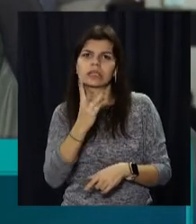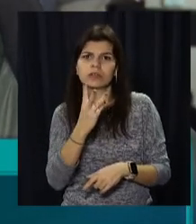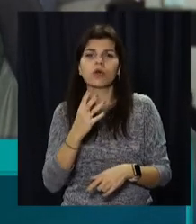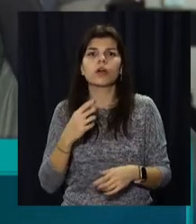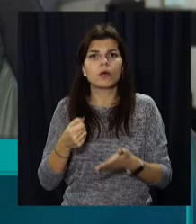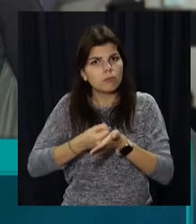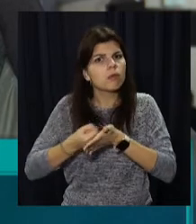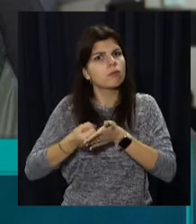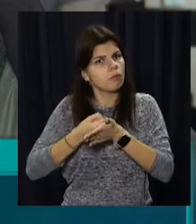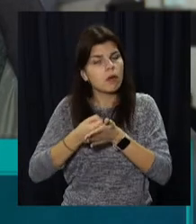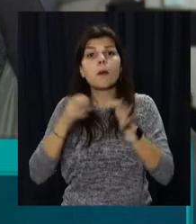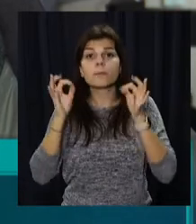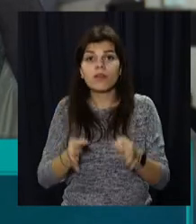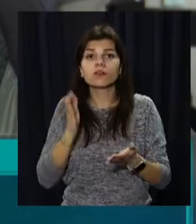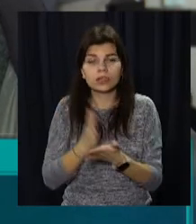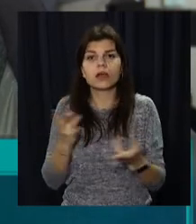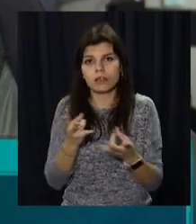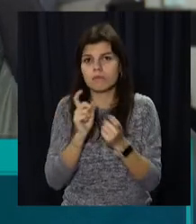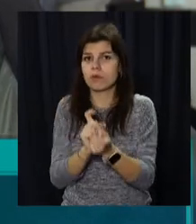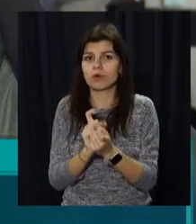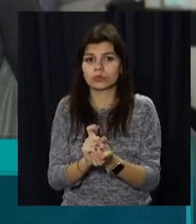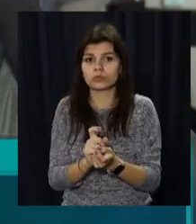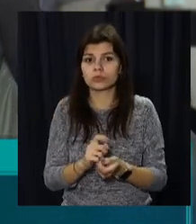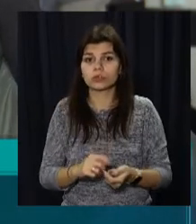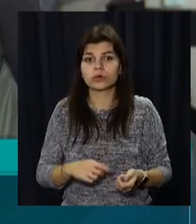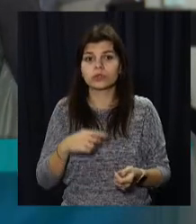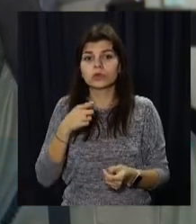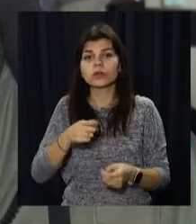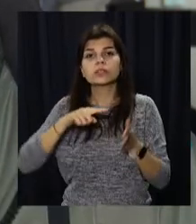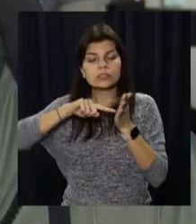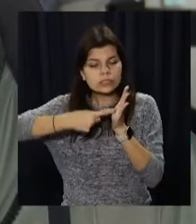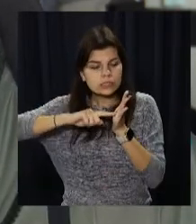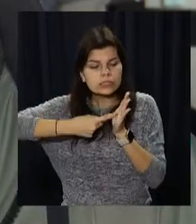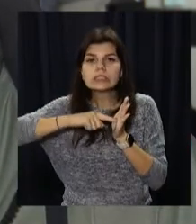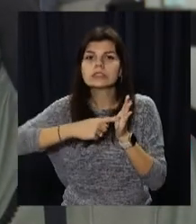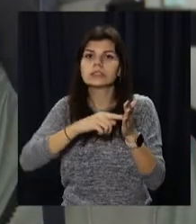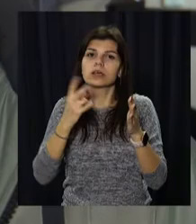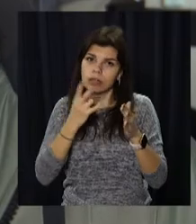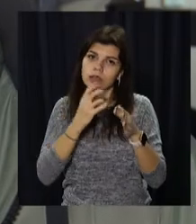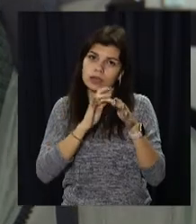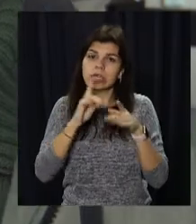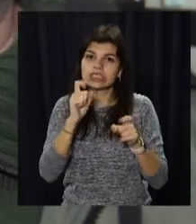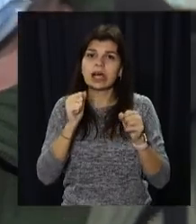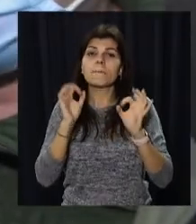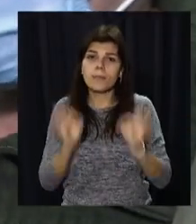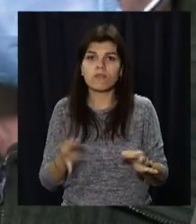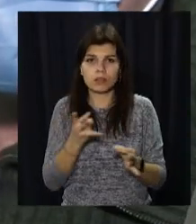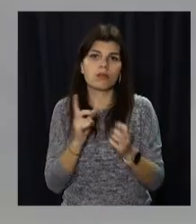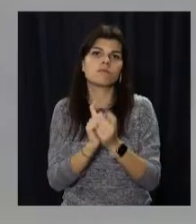є, і за нею треба боротися. Закінчу так. Точить сокира, пора рвати кайдани. За правду треба